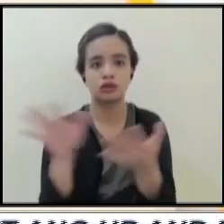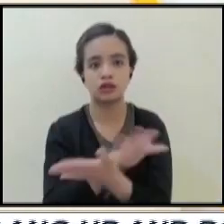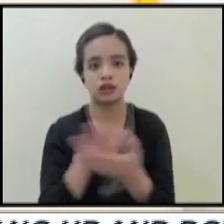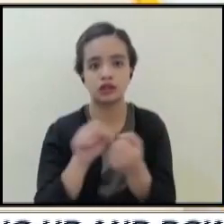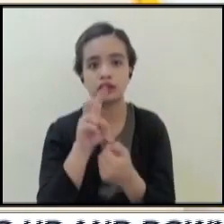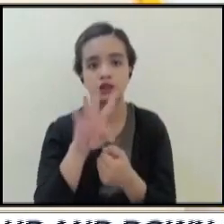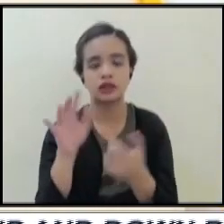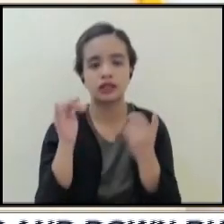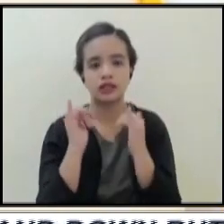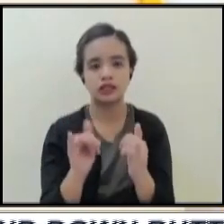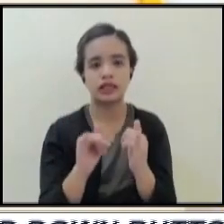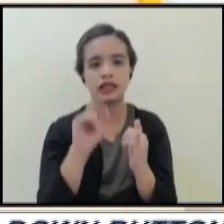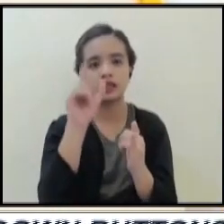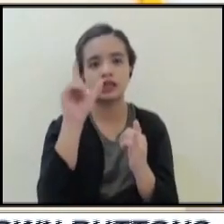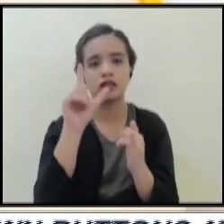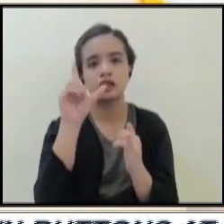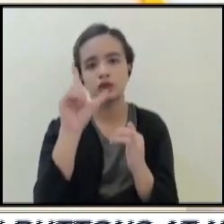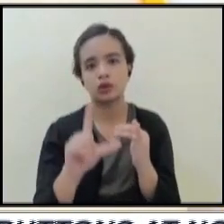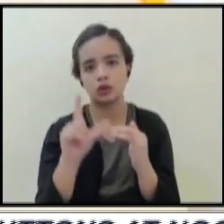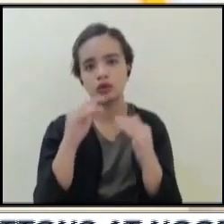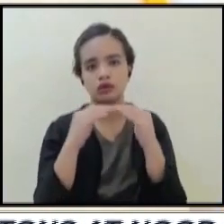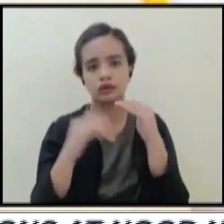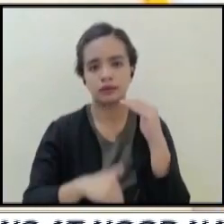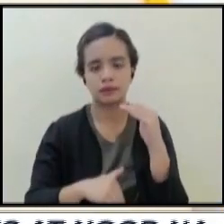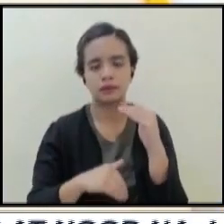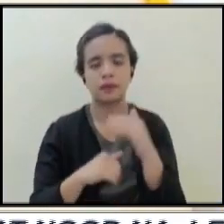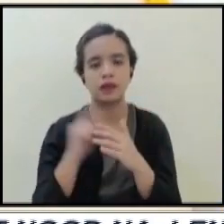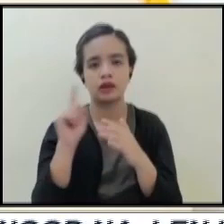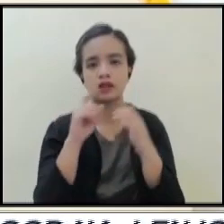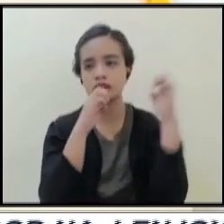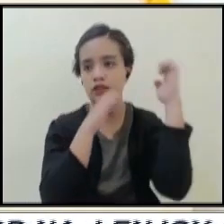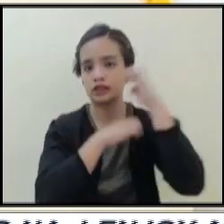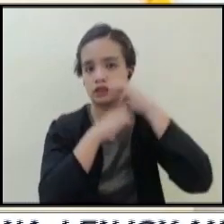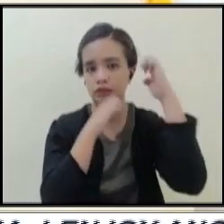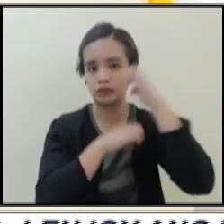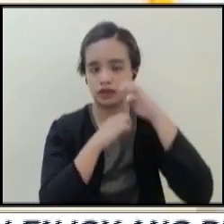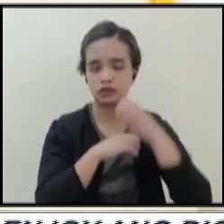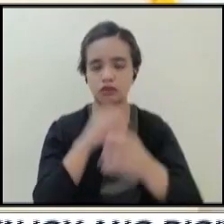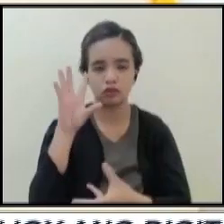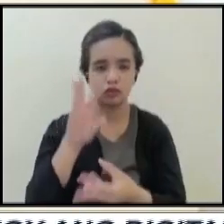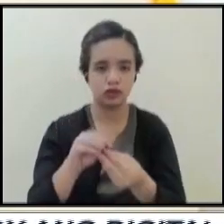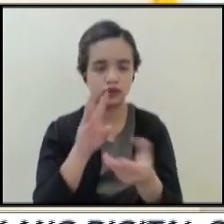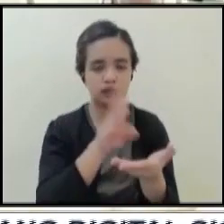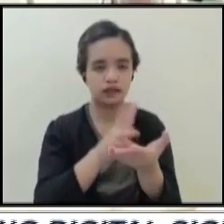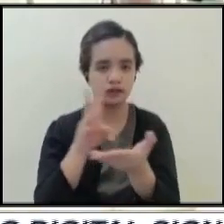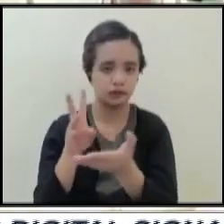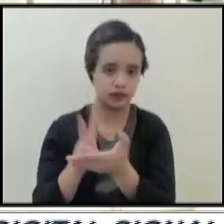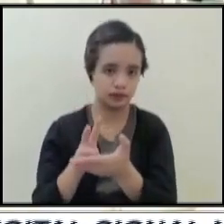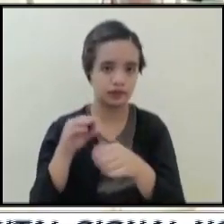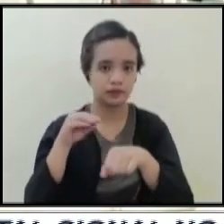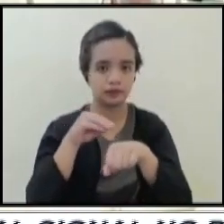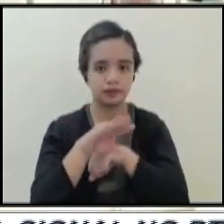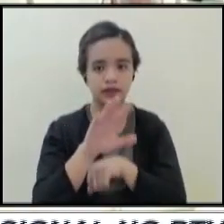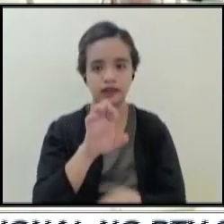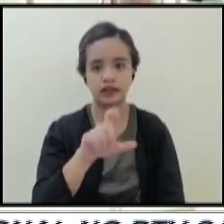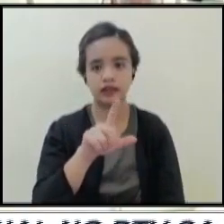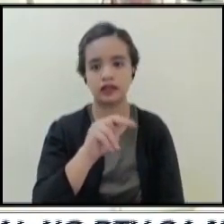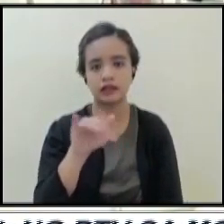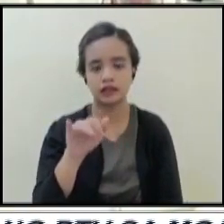na 150,000 hectares na total area to be affected by El Nino.